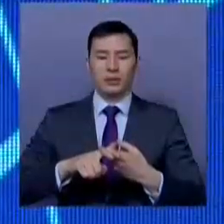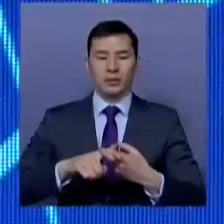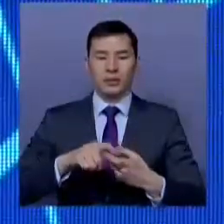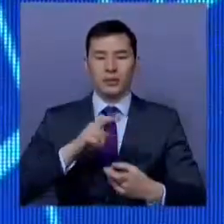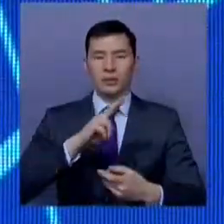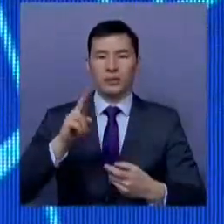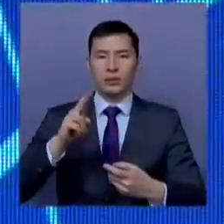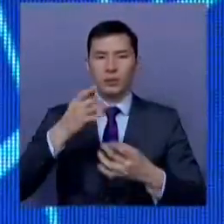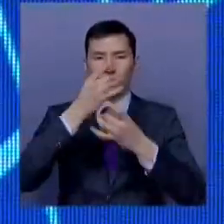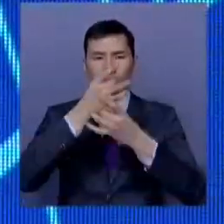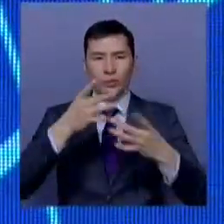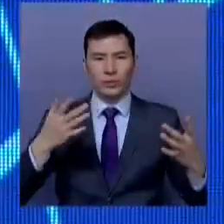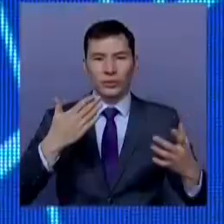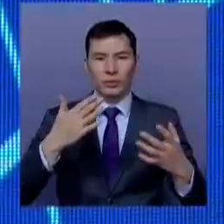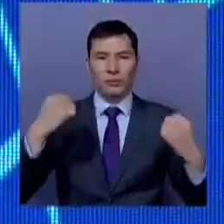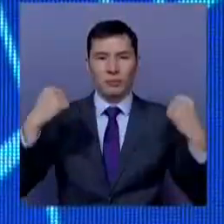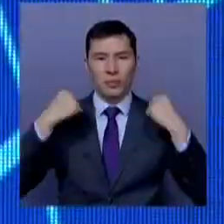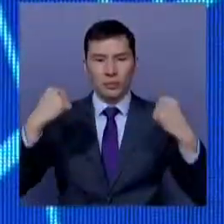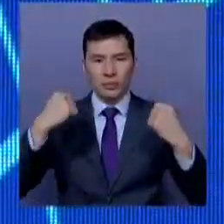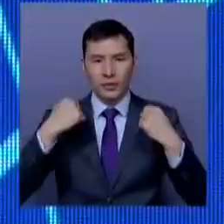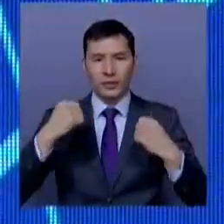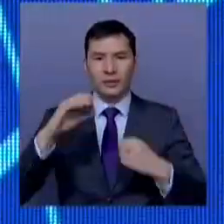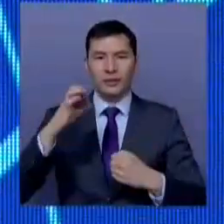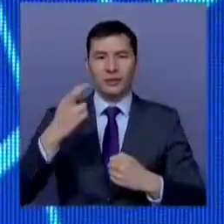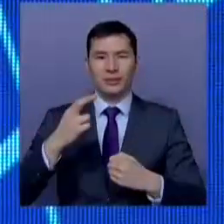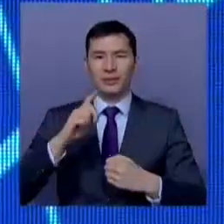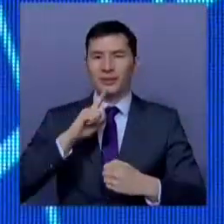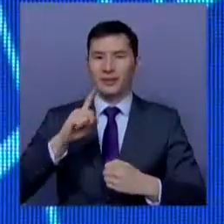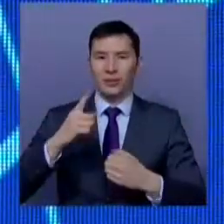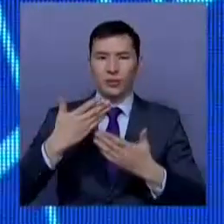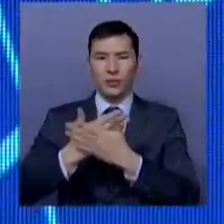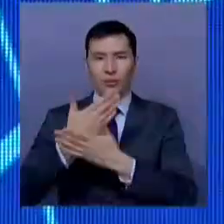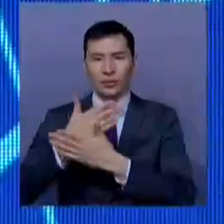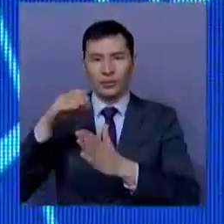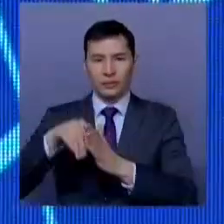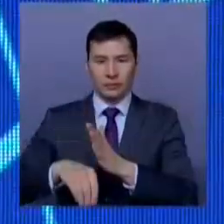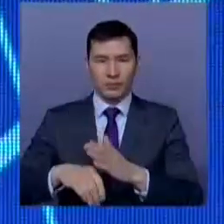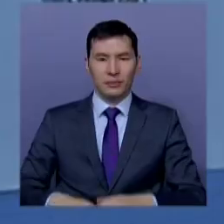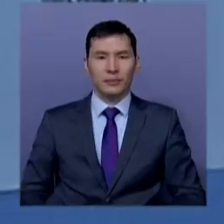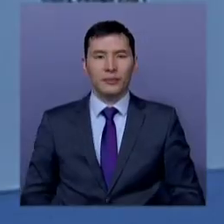представители сферы культуры, спорта, социальной защиты и журналисты.